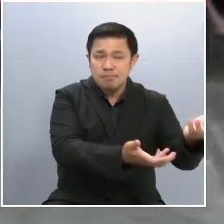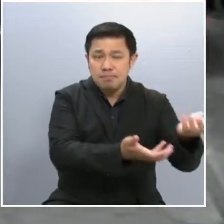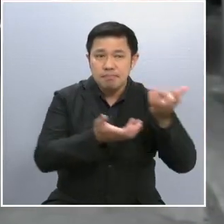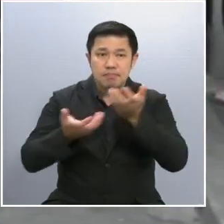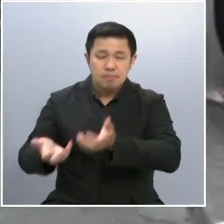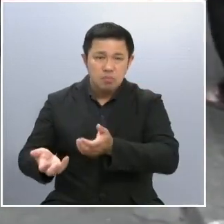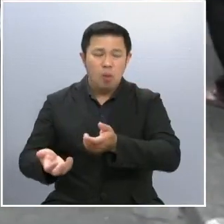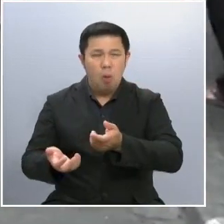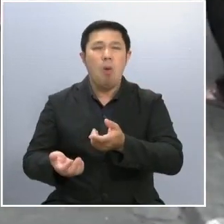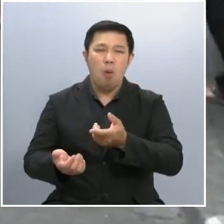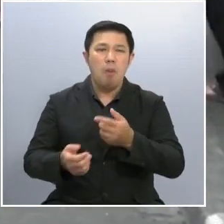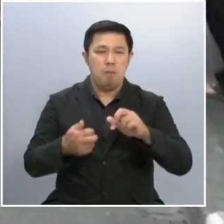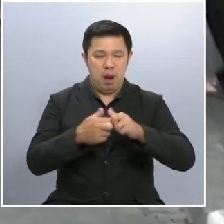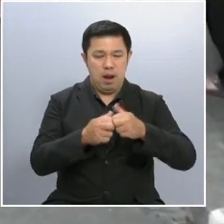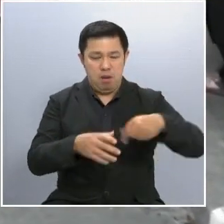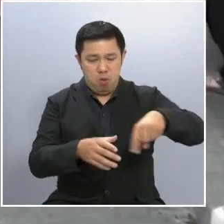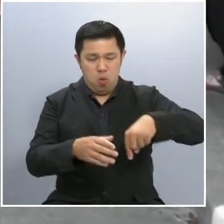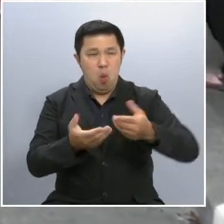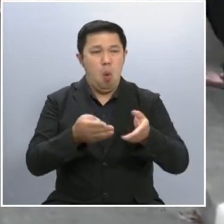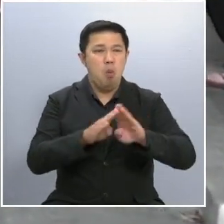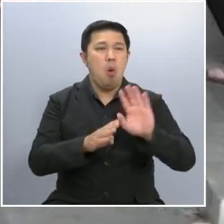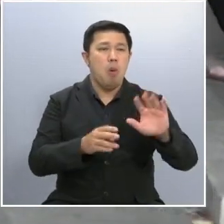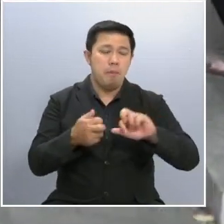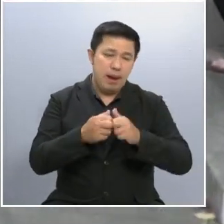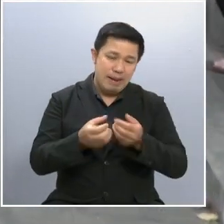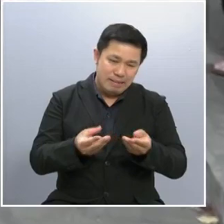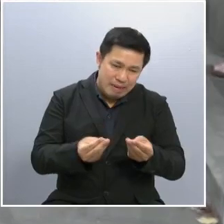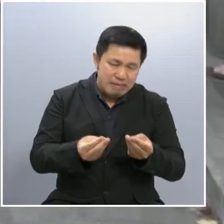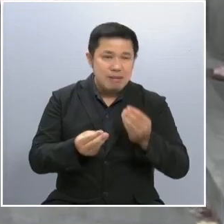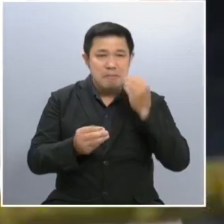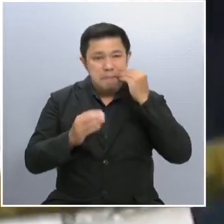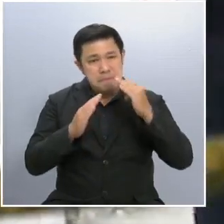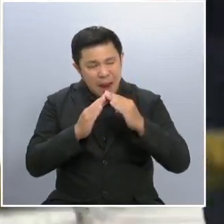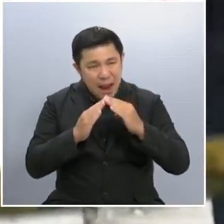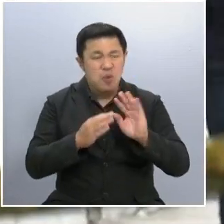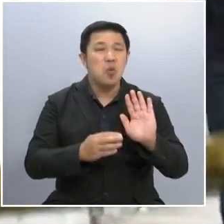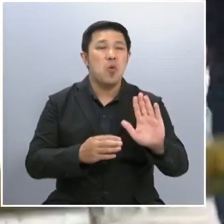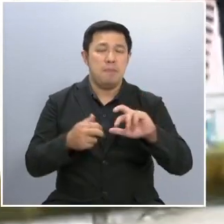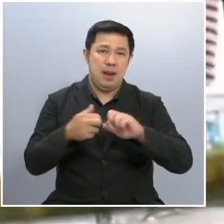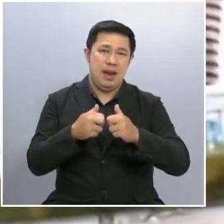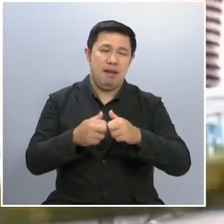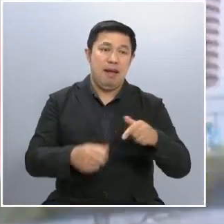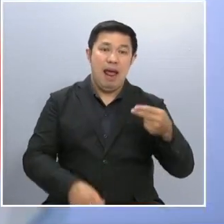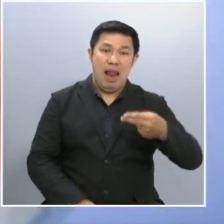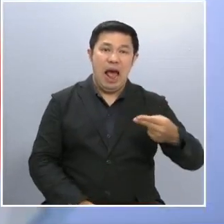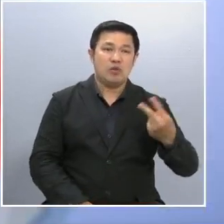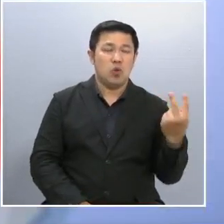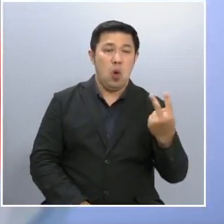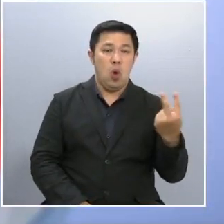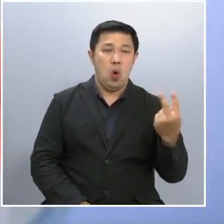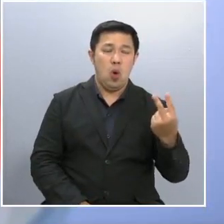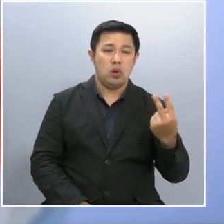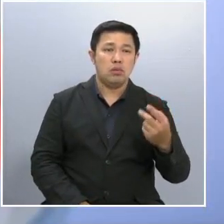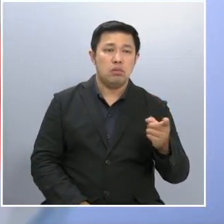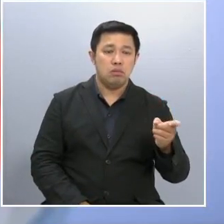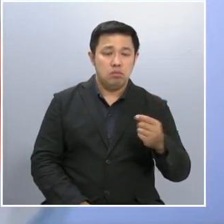หาภายในนะครับเรื่องของปมมรดกก็คือเรื่องบ้านนะฮะคือหลาน2คนเนี่ยได้เ